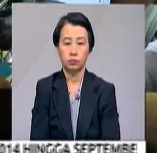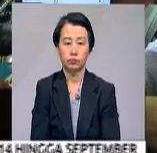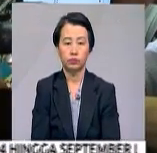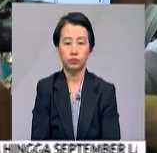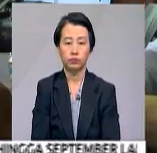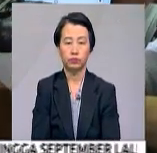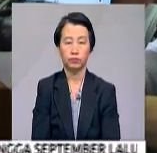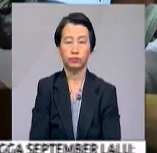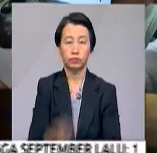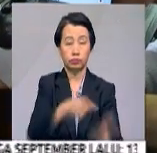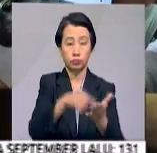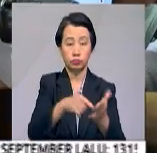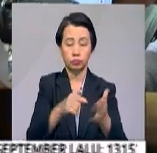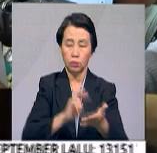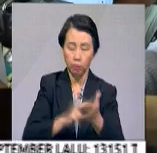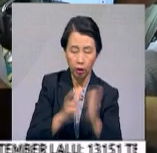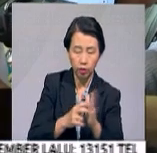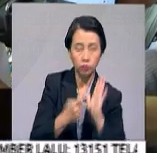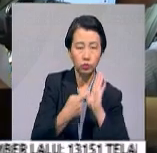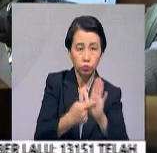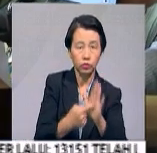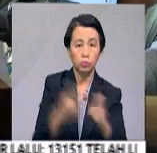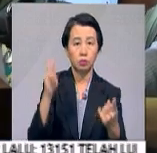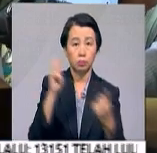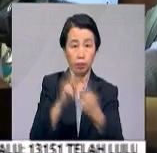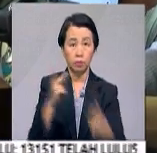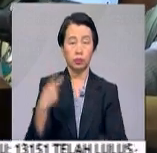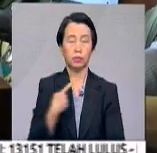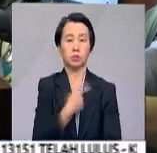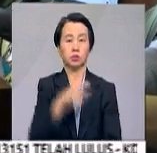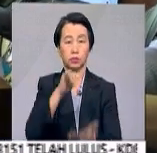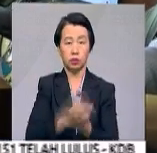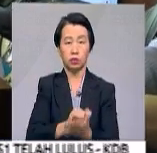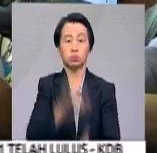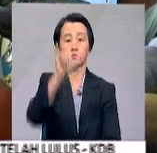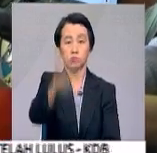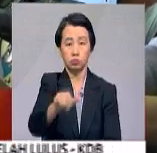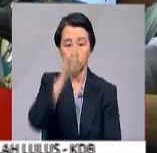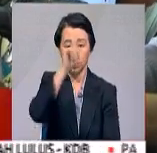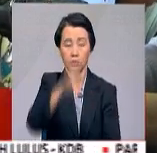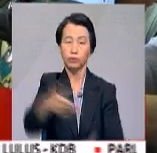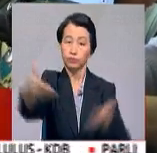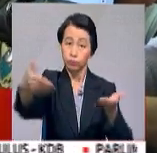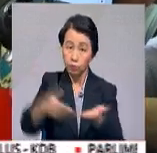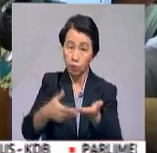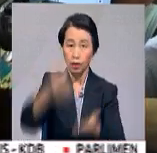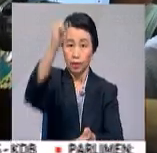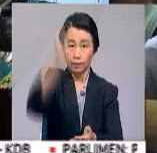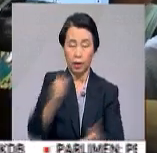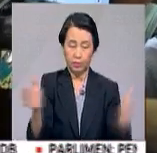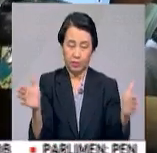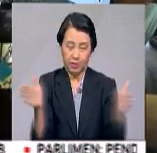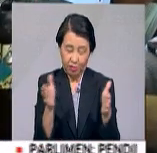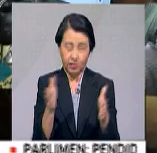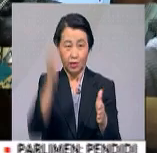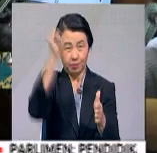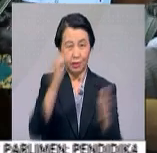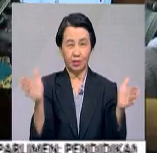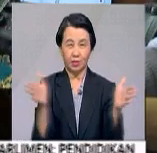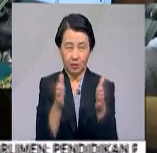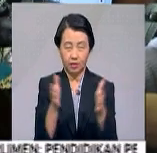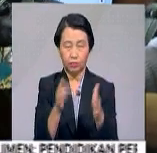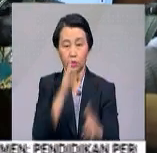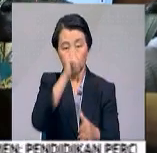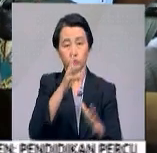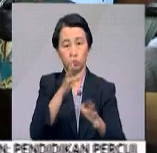Memberikan satu pertunjuk kepada kita bahawa memang pengenalan bas yang lebih kecil ini